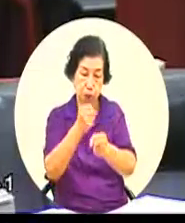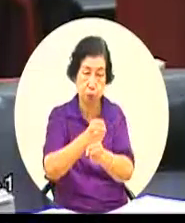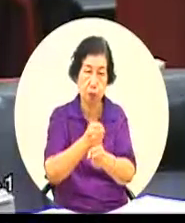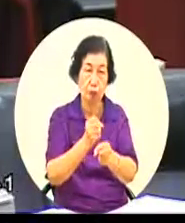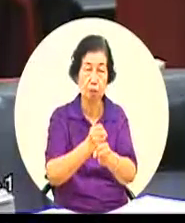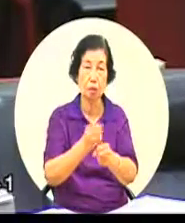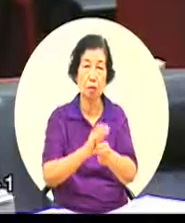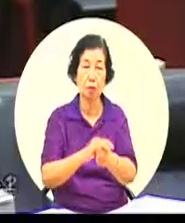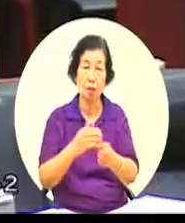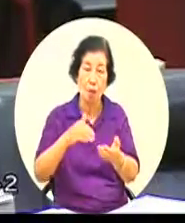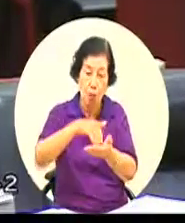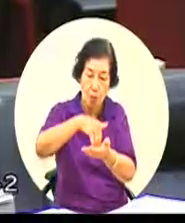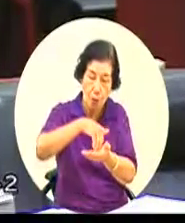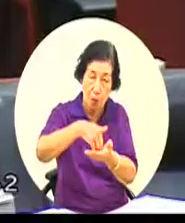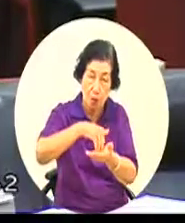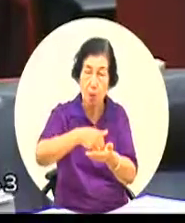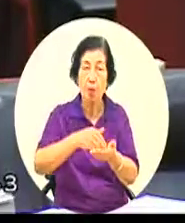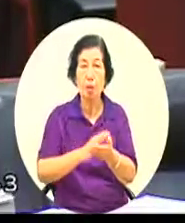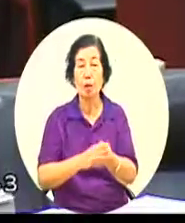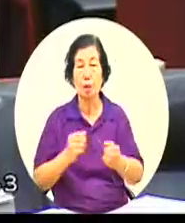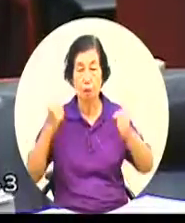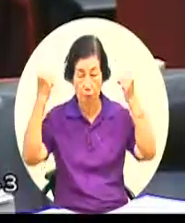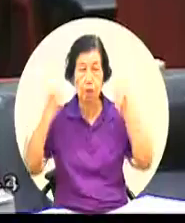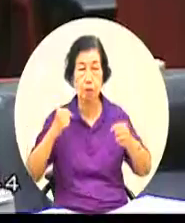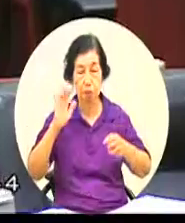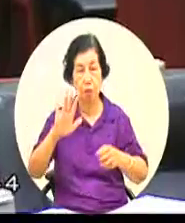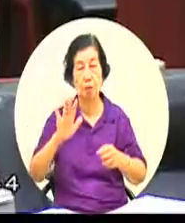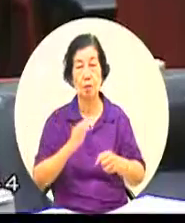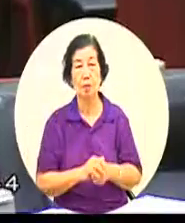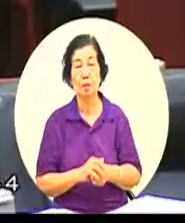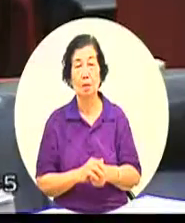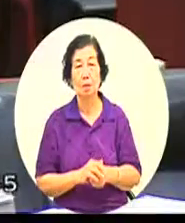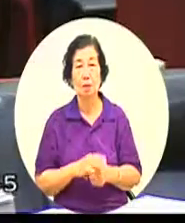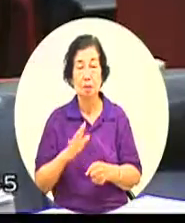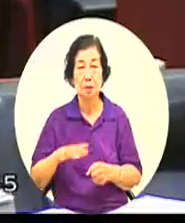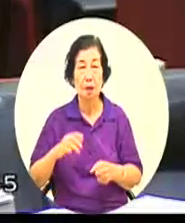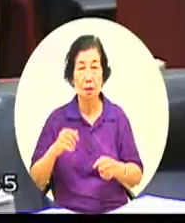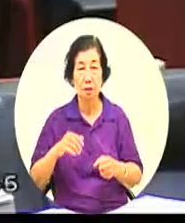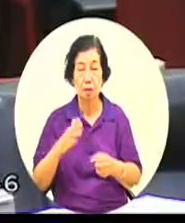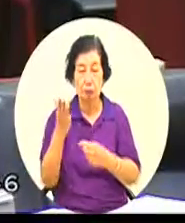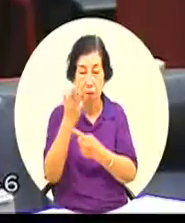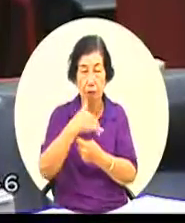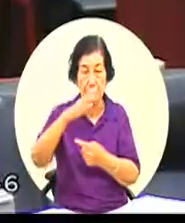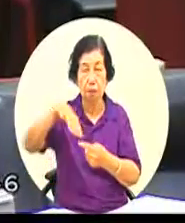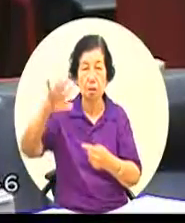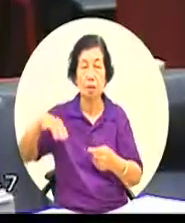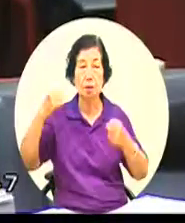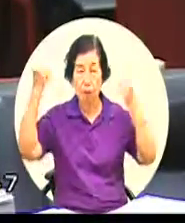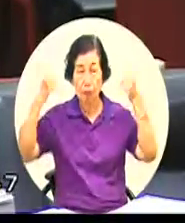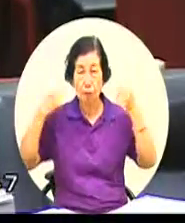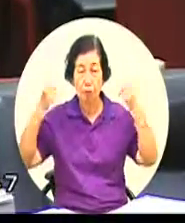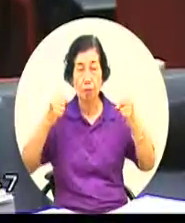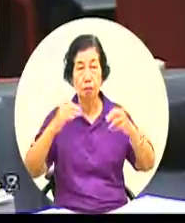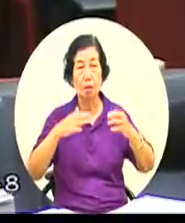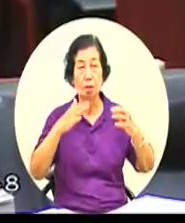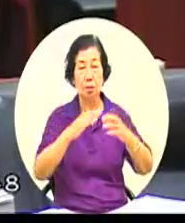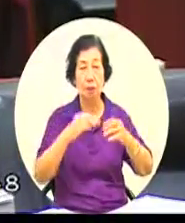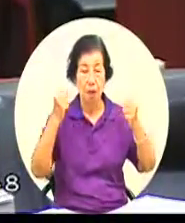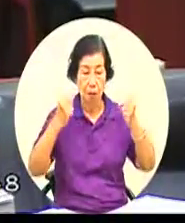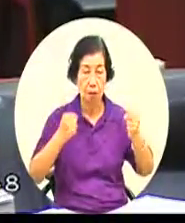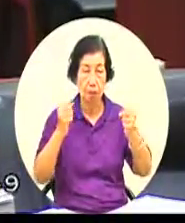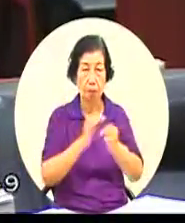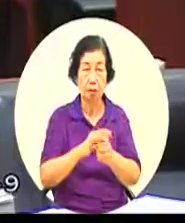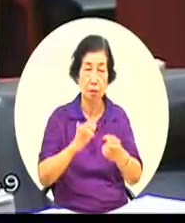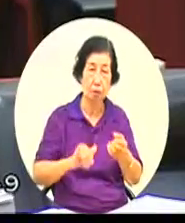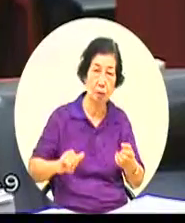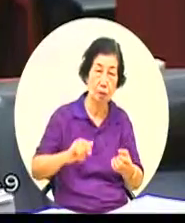运动。但是，我基山体育场就是一个空荡荡的，多多一个操场。迄天甲恁建议